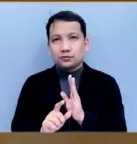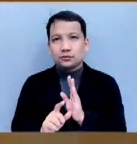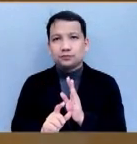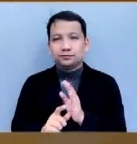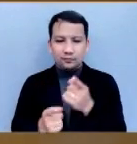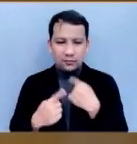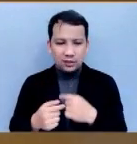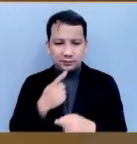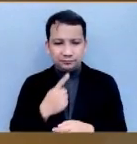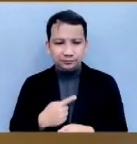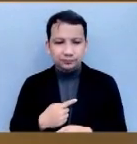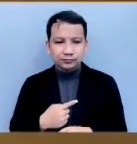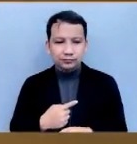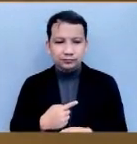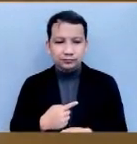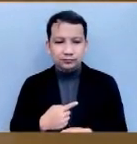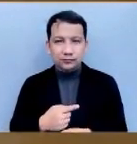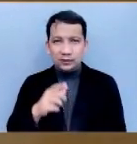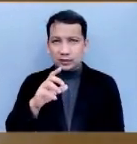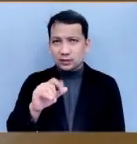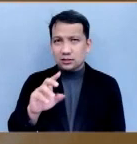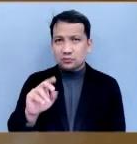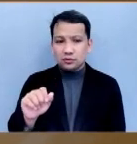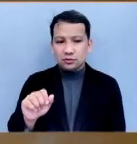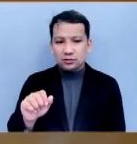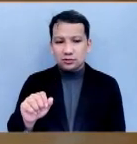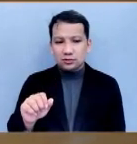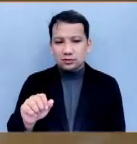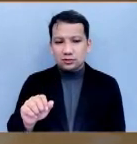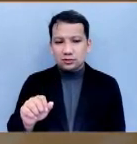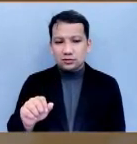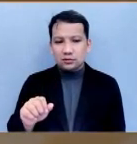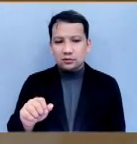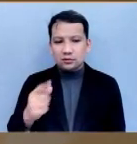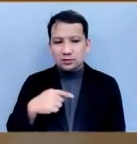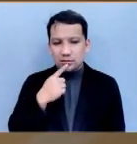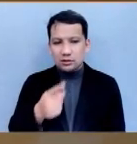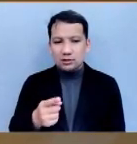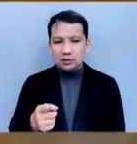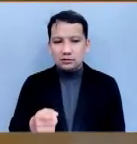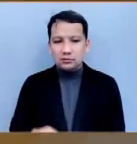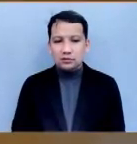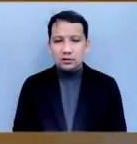Mr. Ramil Nota na nag-reveal daw sa kanya yung inaanak niya